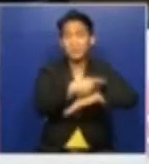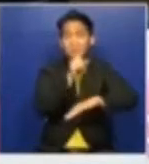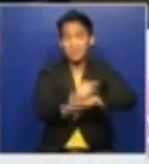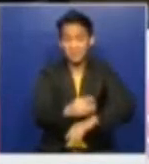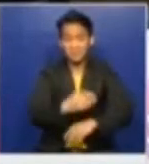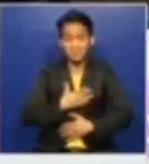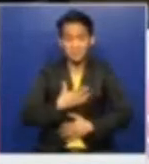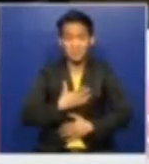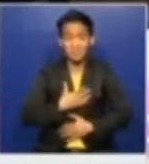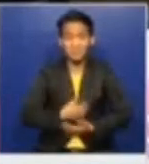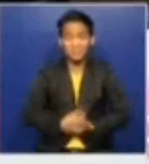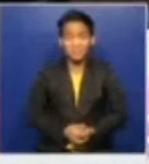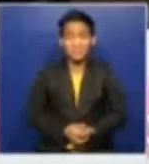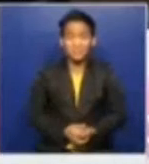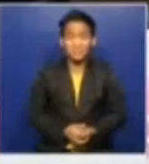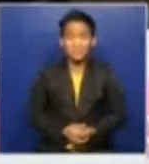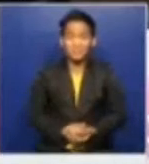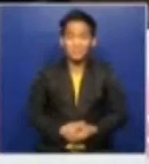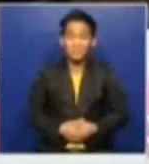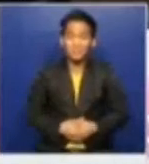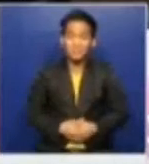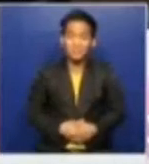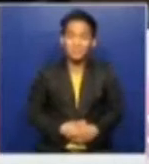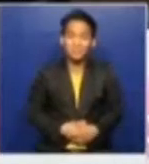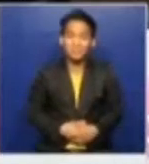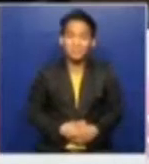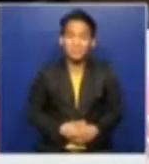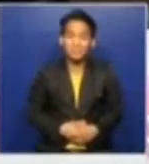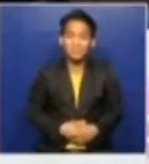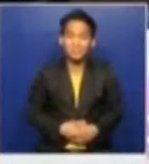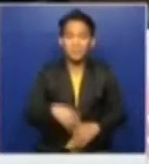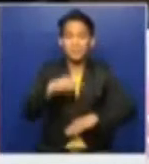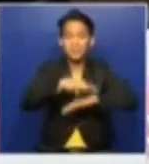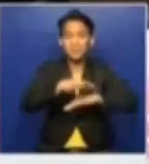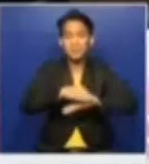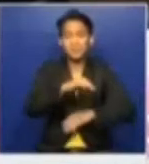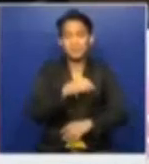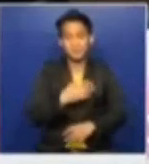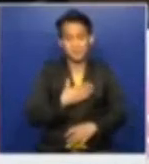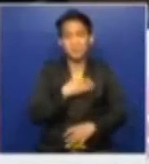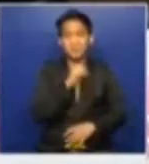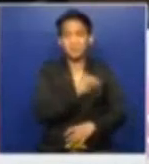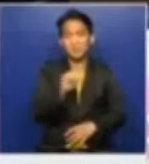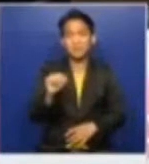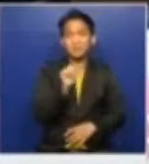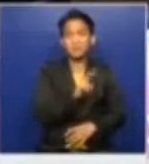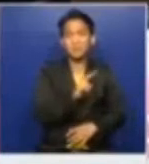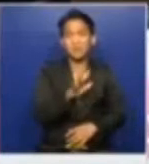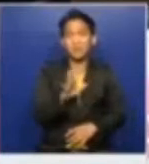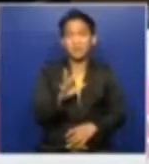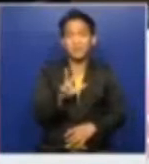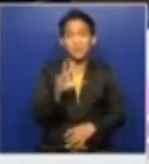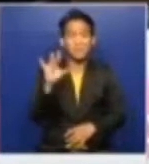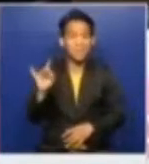องในฐานะที่เป็นสมาชิกสภาผู้แทนราษฎรตั้งแต่ปี2538 2540นี่ผ